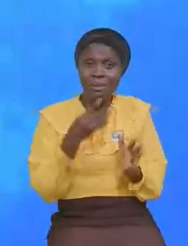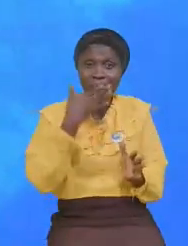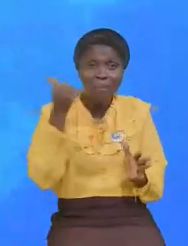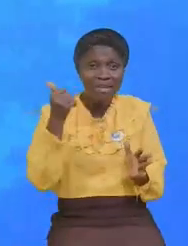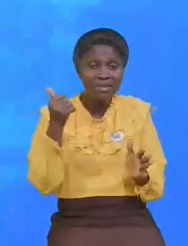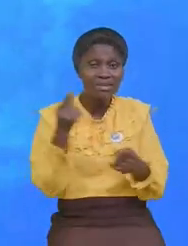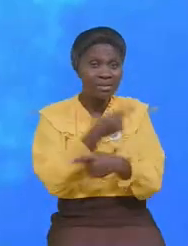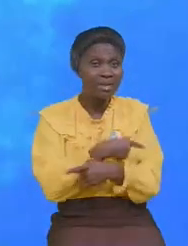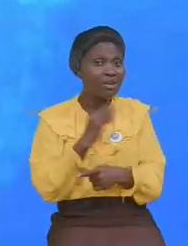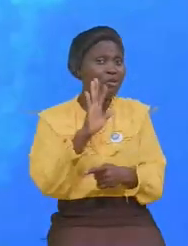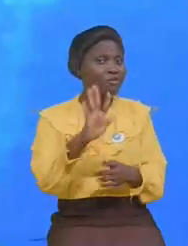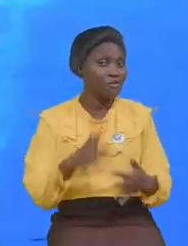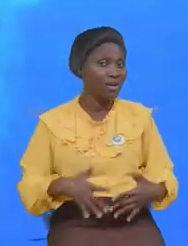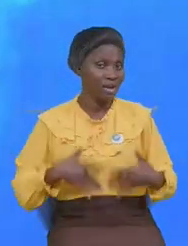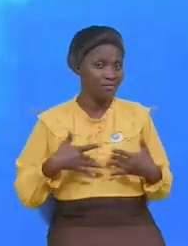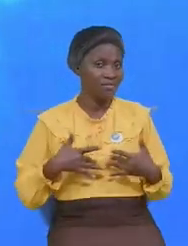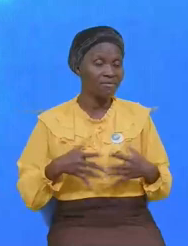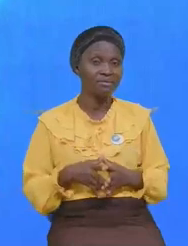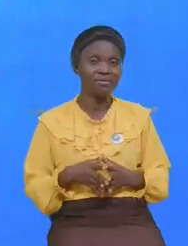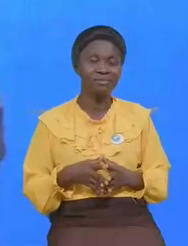meilleur jour de ta vie.